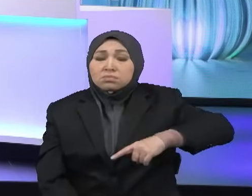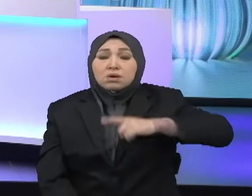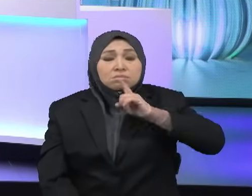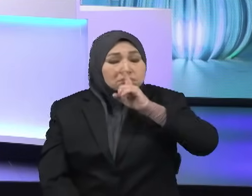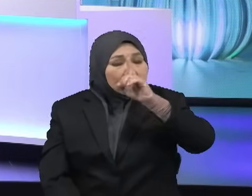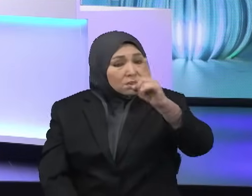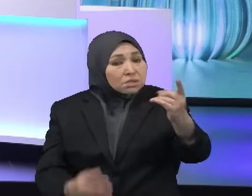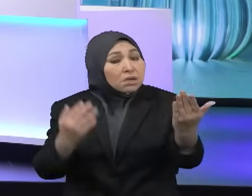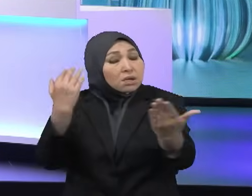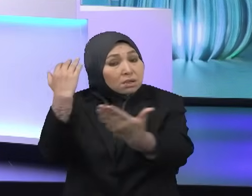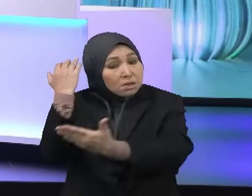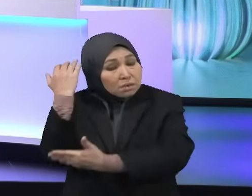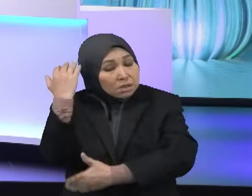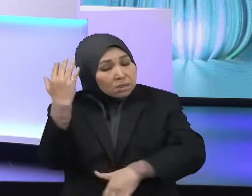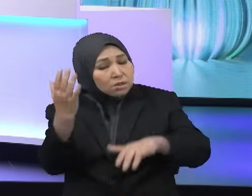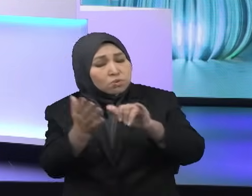فإنها